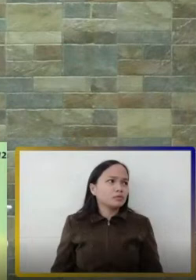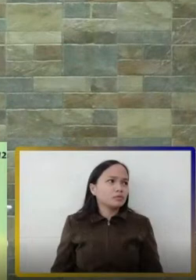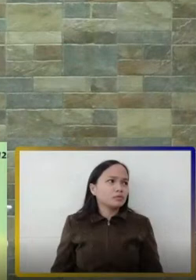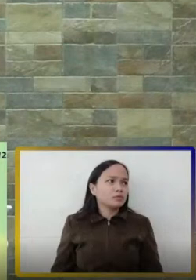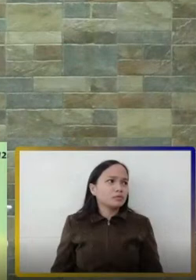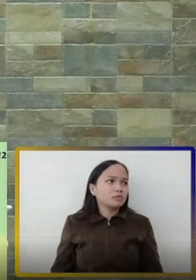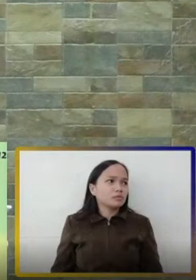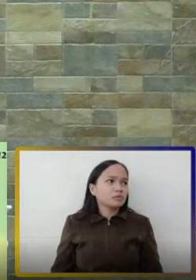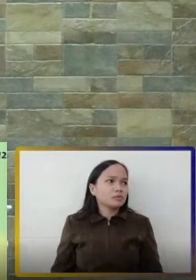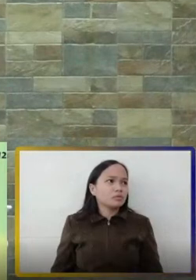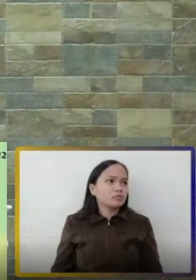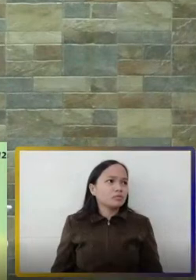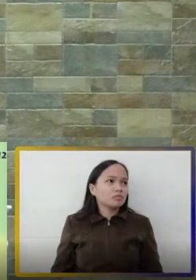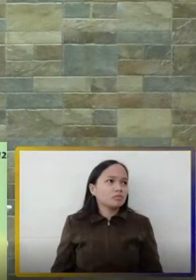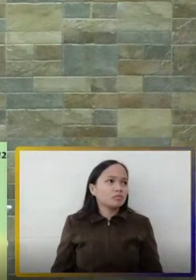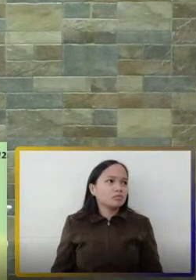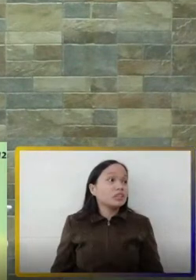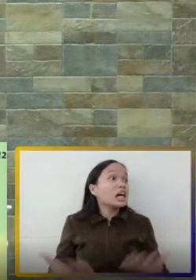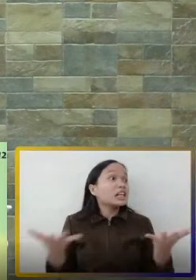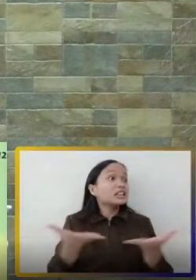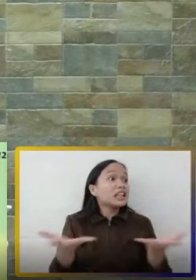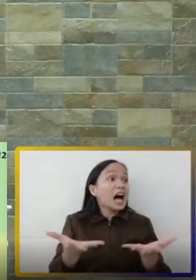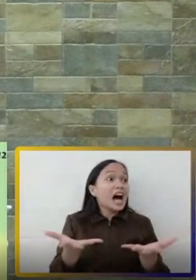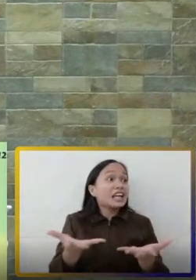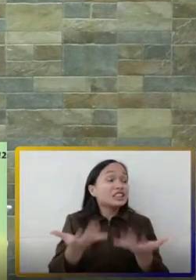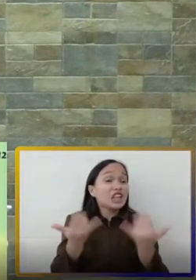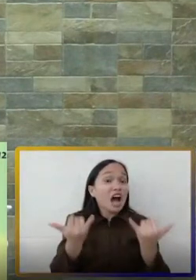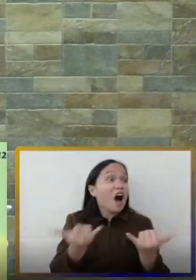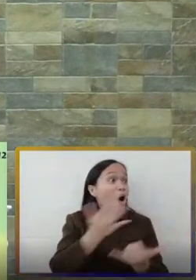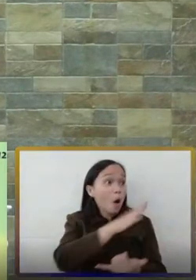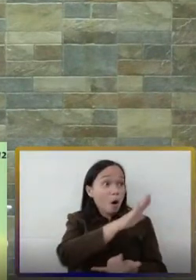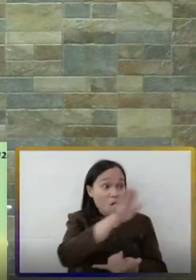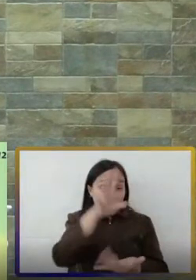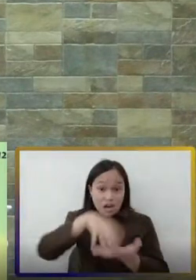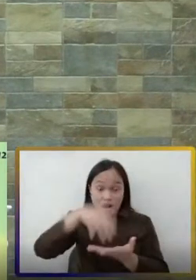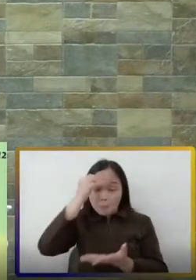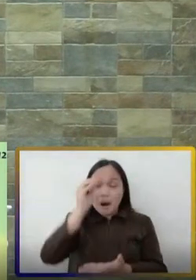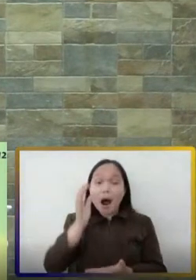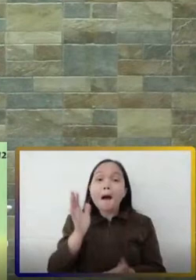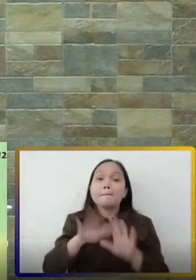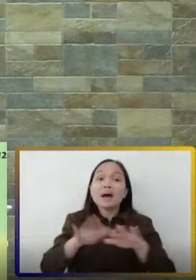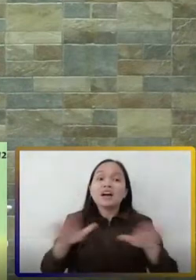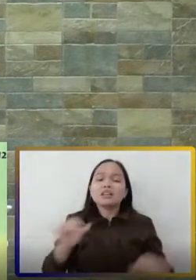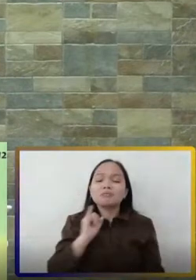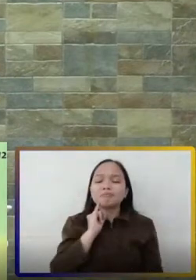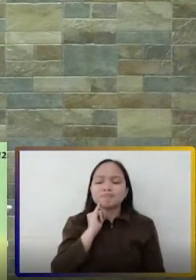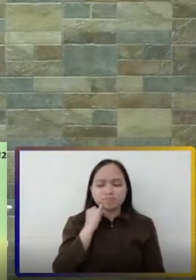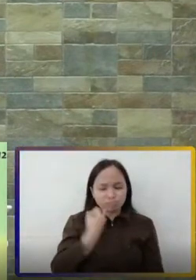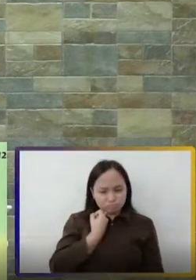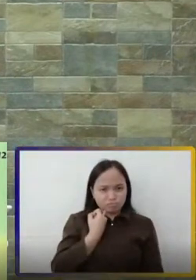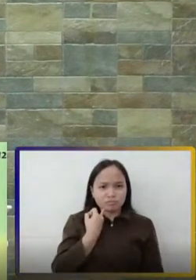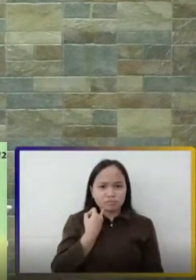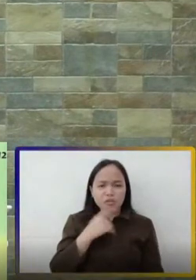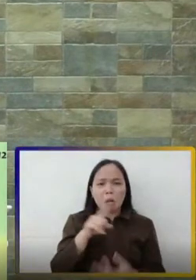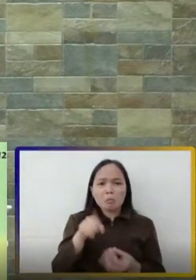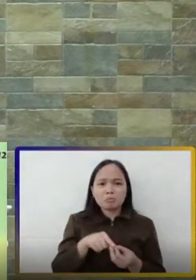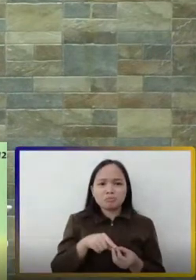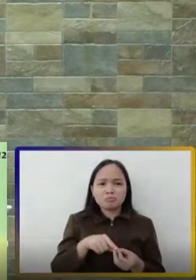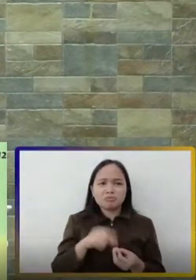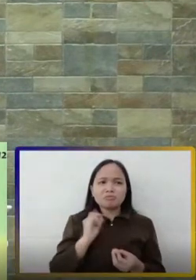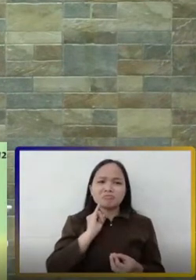Saan nyo nakuha yung mga pa-jelly-jelly, pa-selos-selos sa mga partners ninyo?